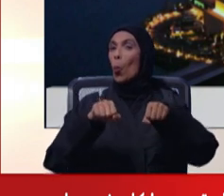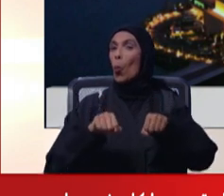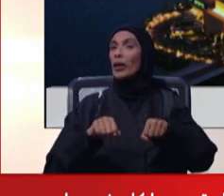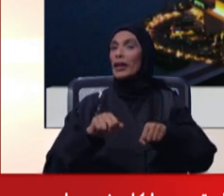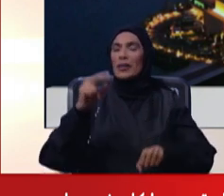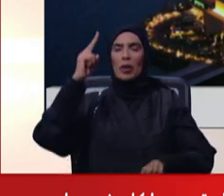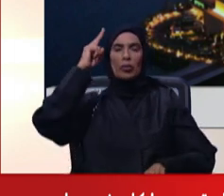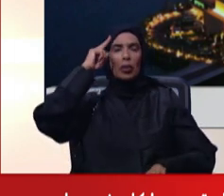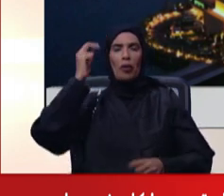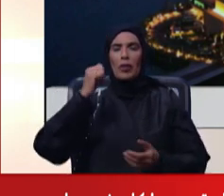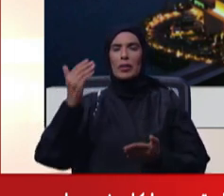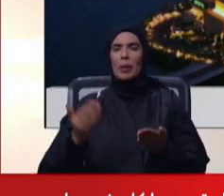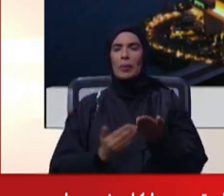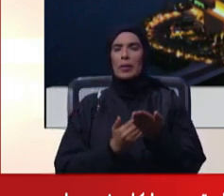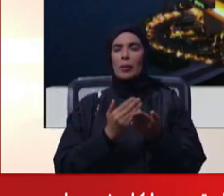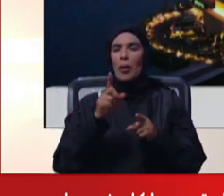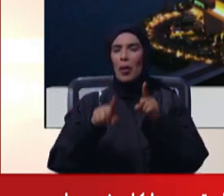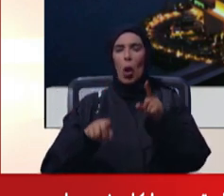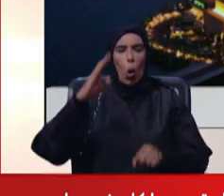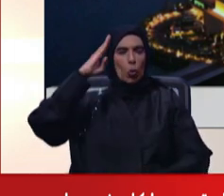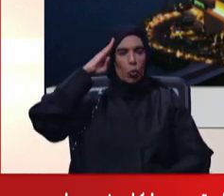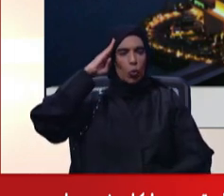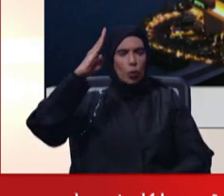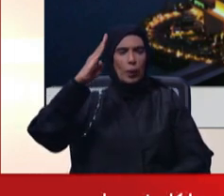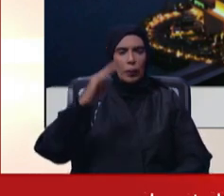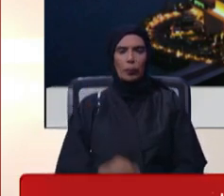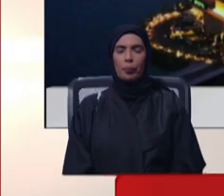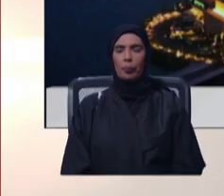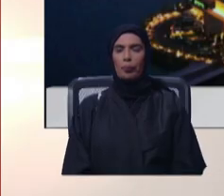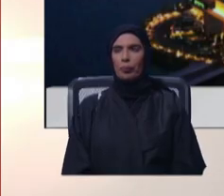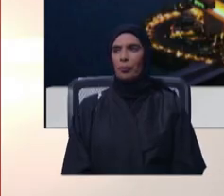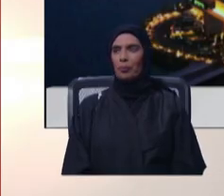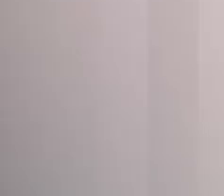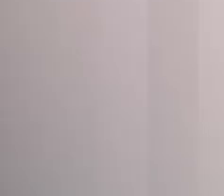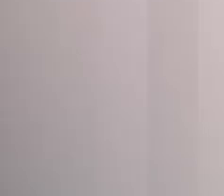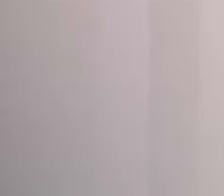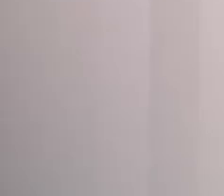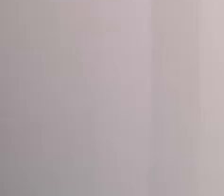العربية السعودية الشقيقة، شكرا جزيلا لك. صالح، هذا كل ما لدي.